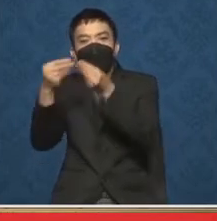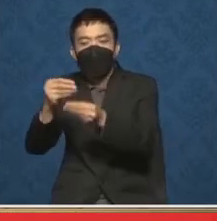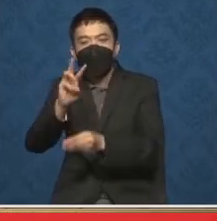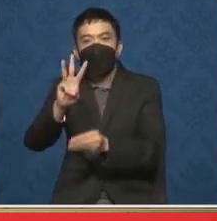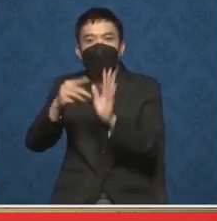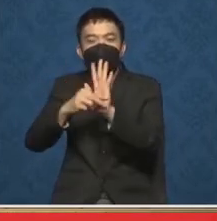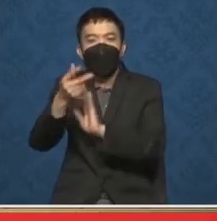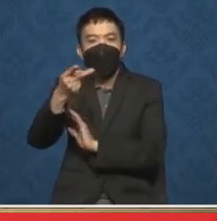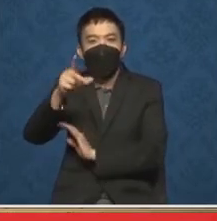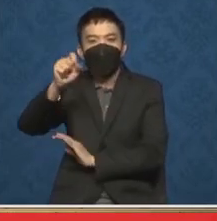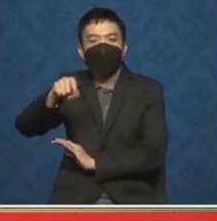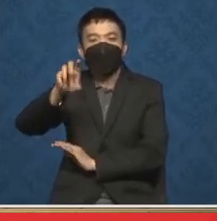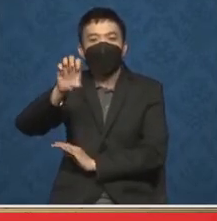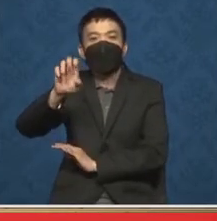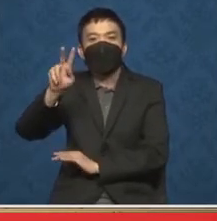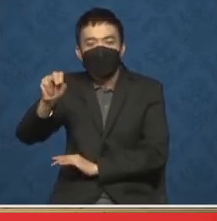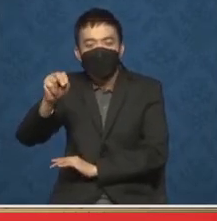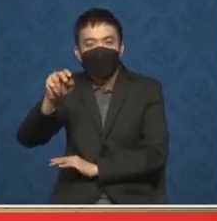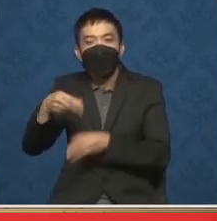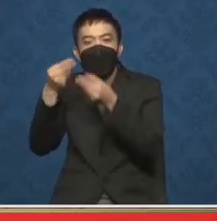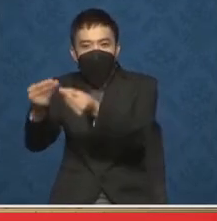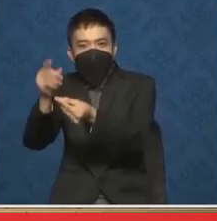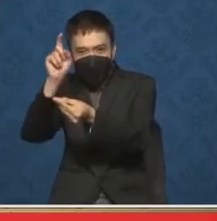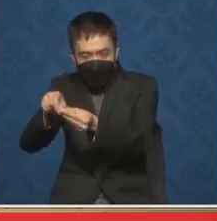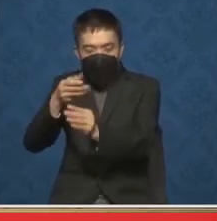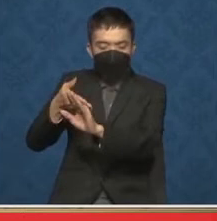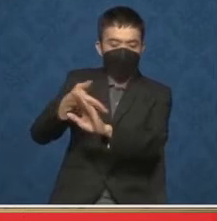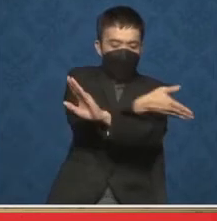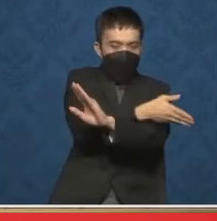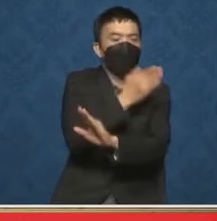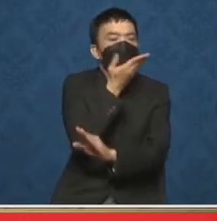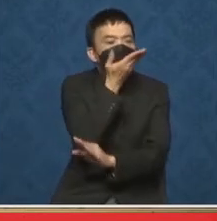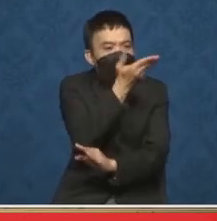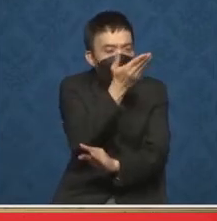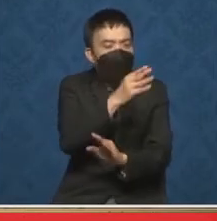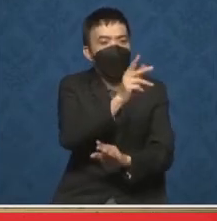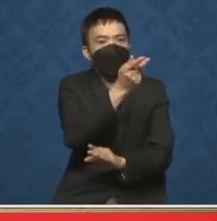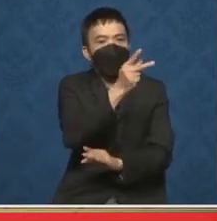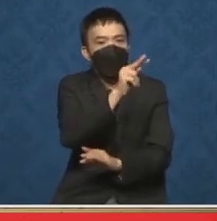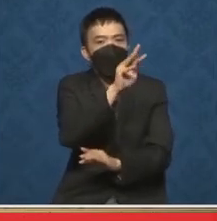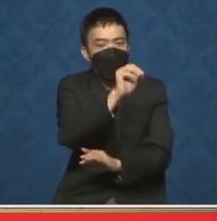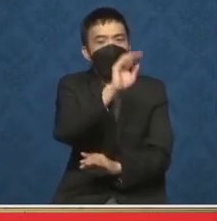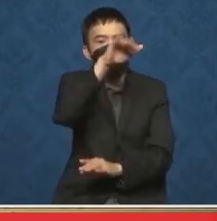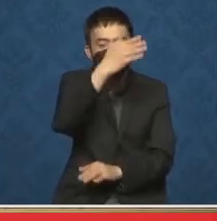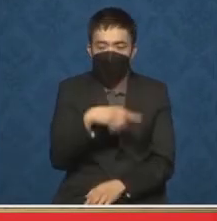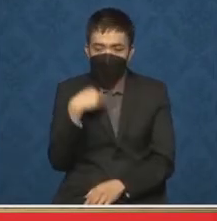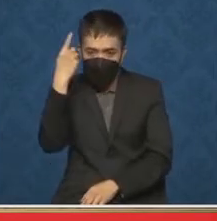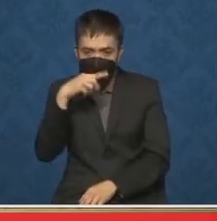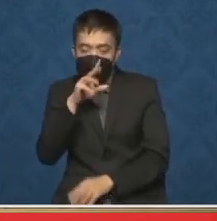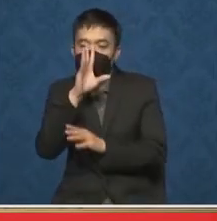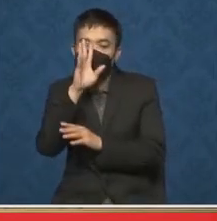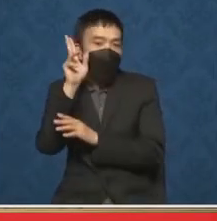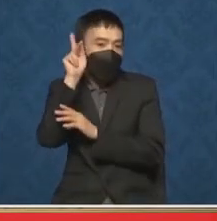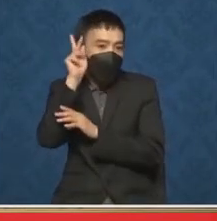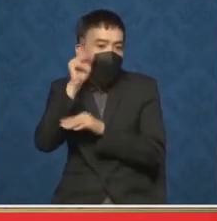เรานี่เป็นกฎเกณดตัไปเพรฉนั้ใครกตามที่นั่งเทียนพูดหรอว่าไปเล่าข่าว บอกข่าว